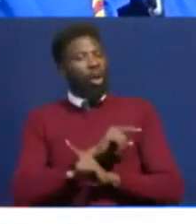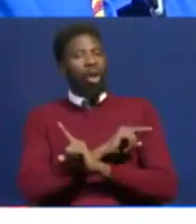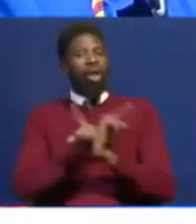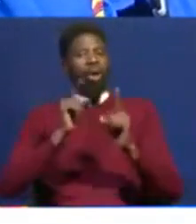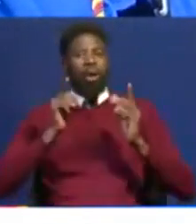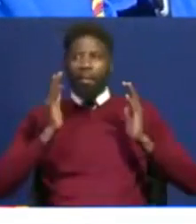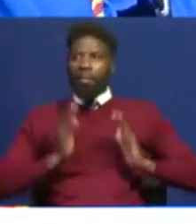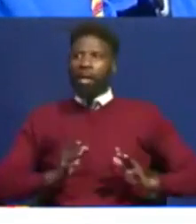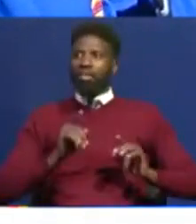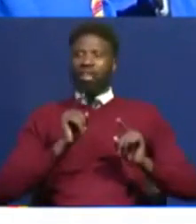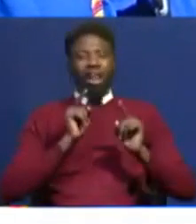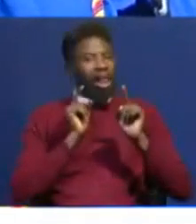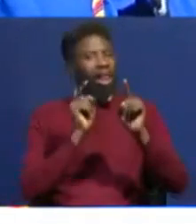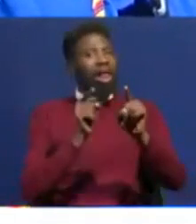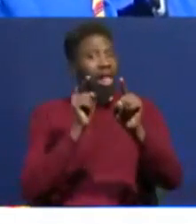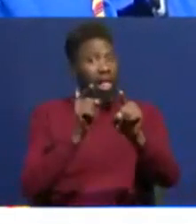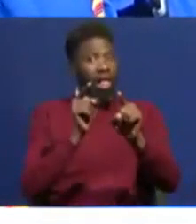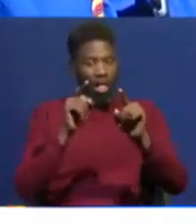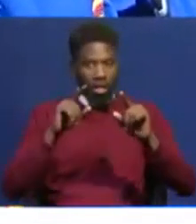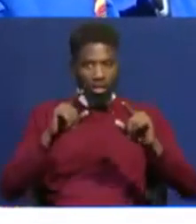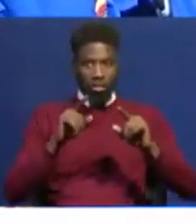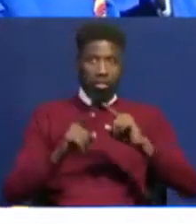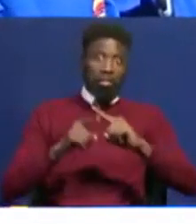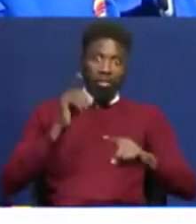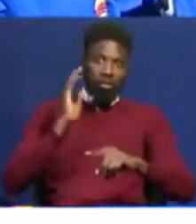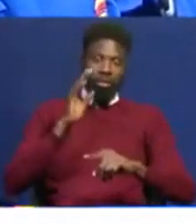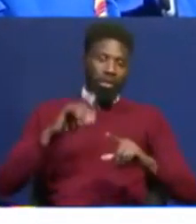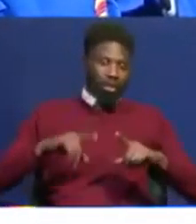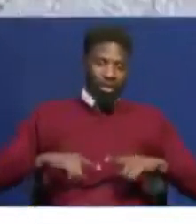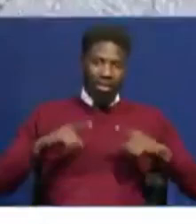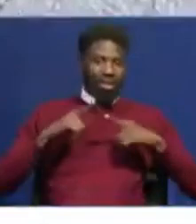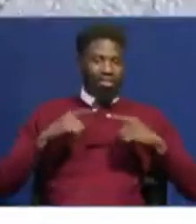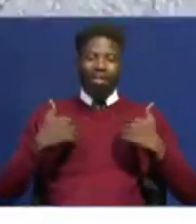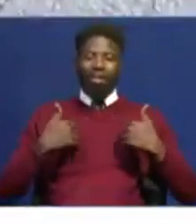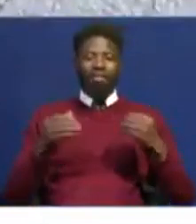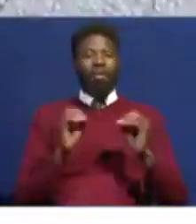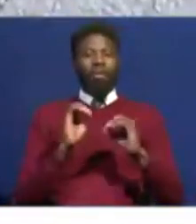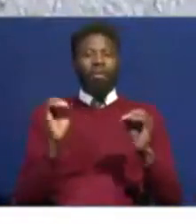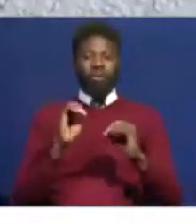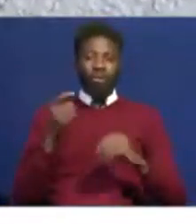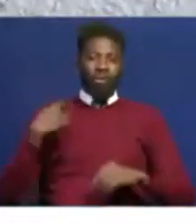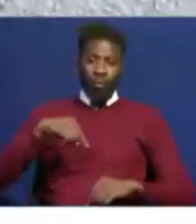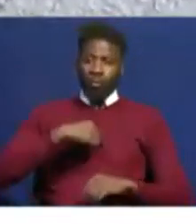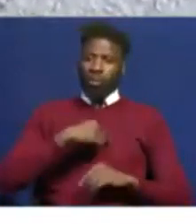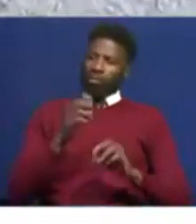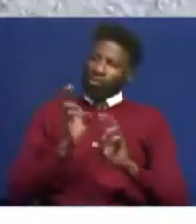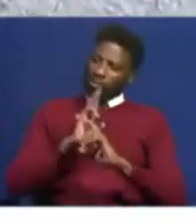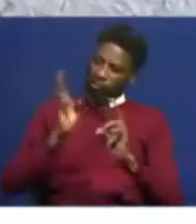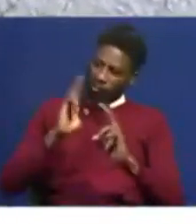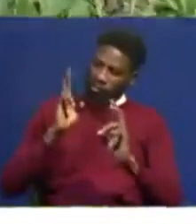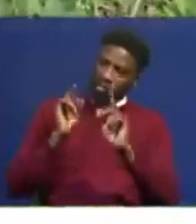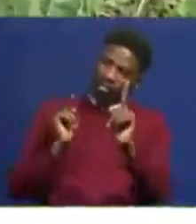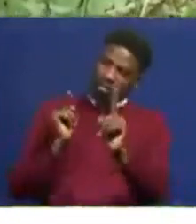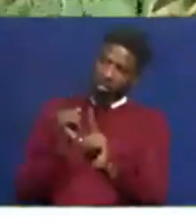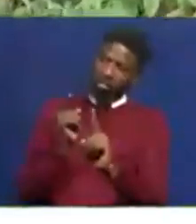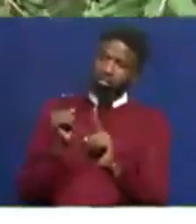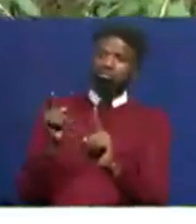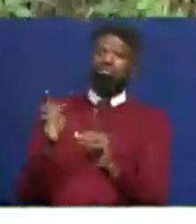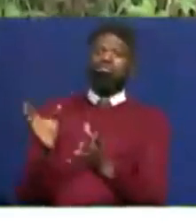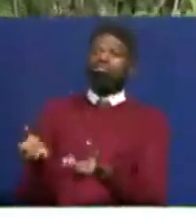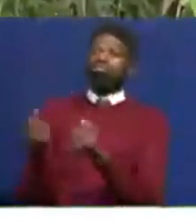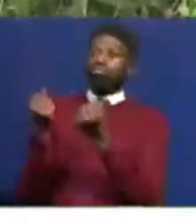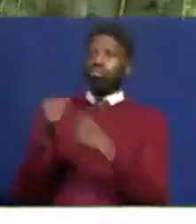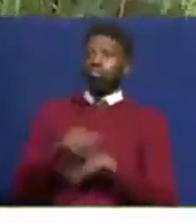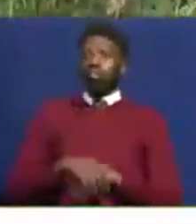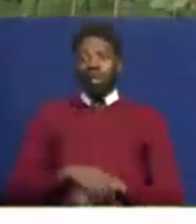that we are very keen in rearresting this Jumaisi. Washukiwa inadaiwa walikata